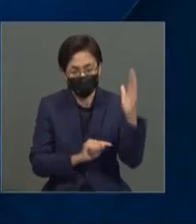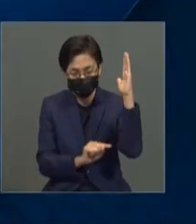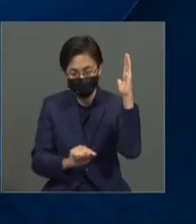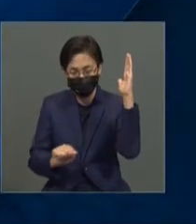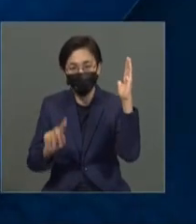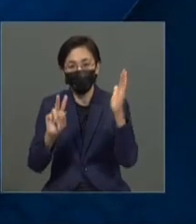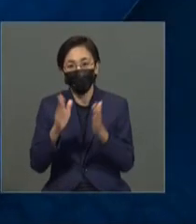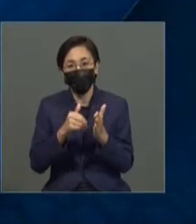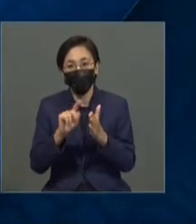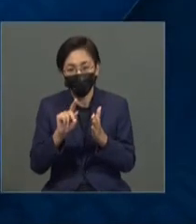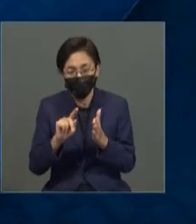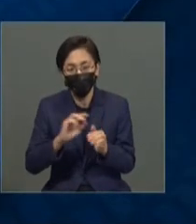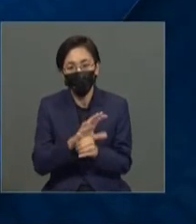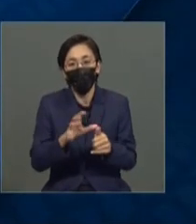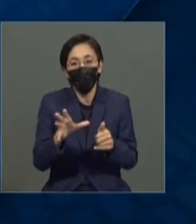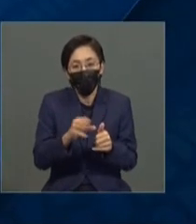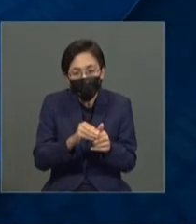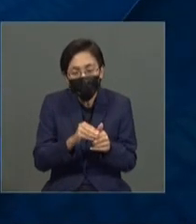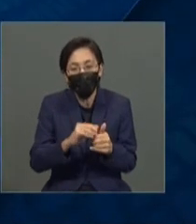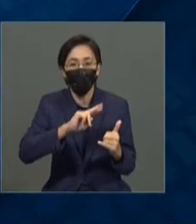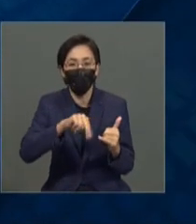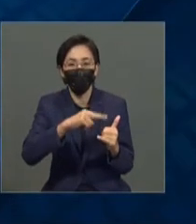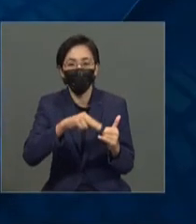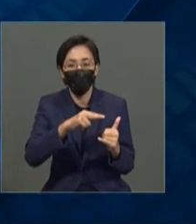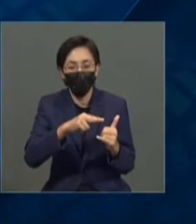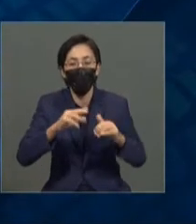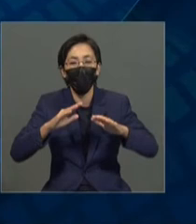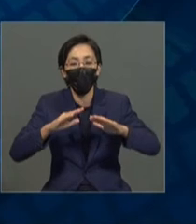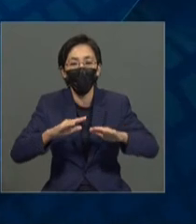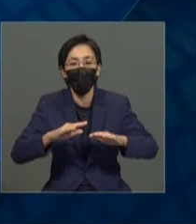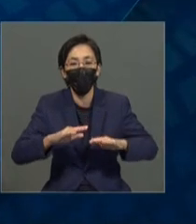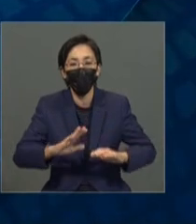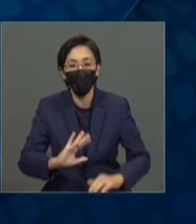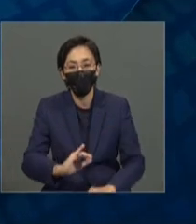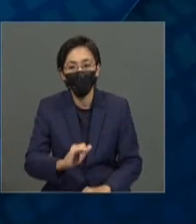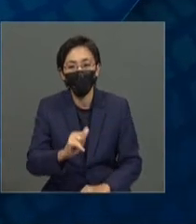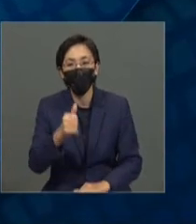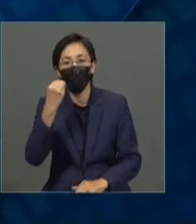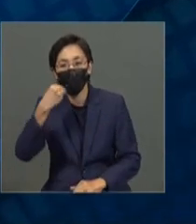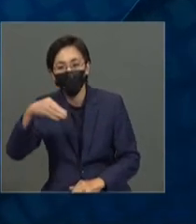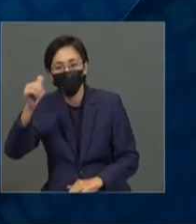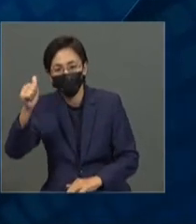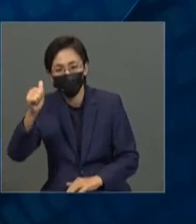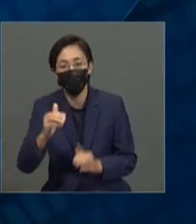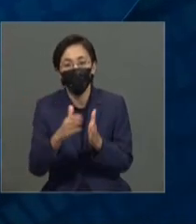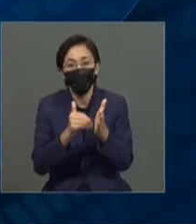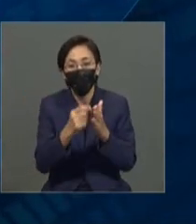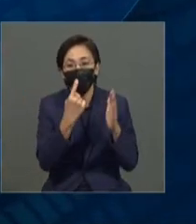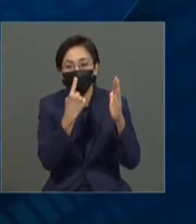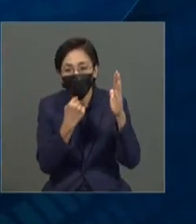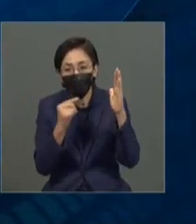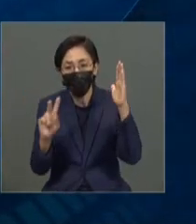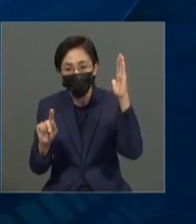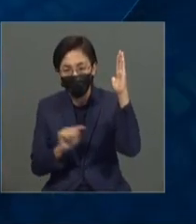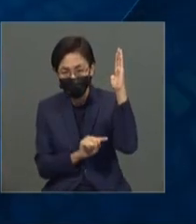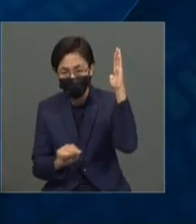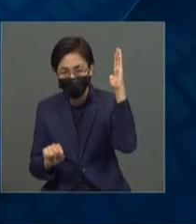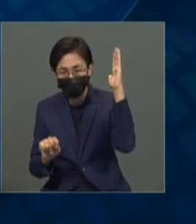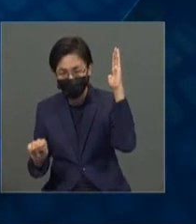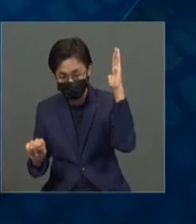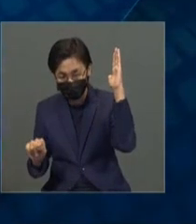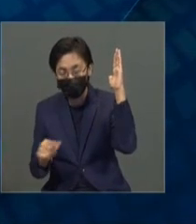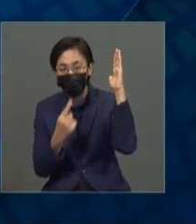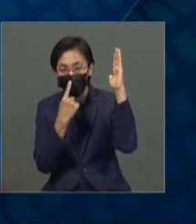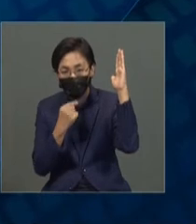ายแล้วกลับบ้านถ้าโฟกัสไปตรงล่างขวาที่เป็นเส้นกราฟสีแดงสีเขียวท่านจะเห็นลักษณะการ